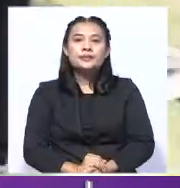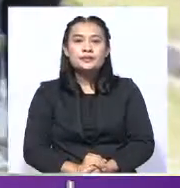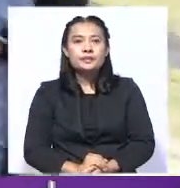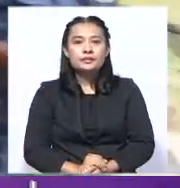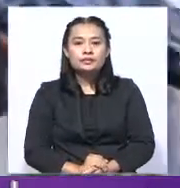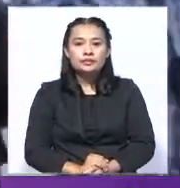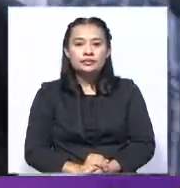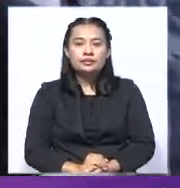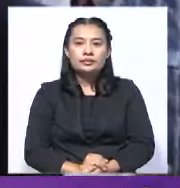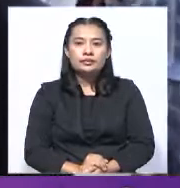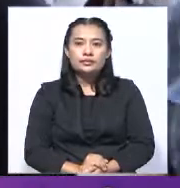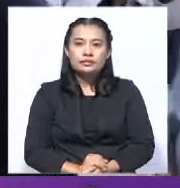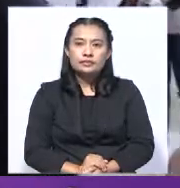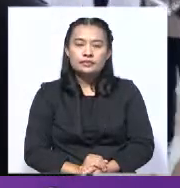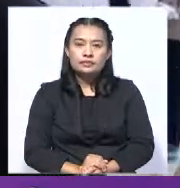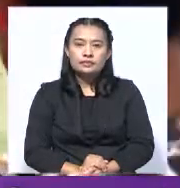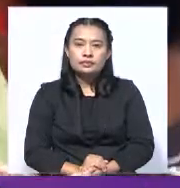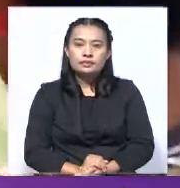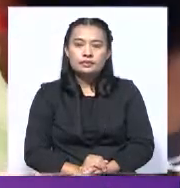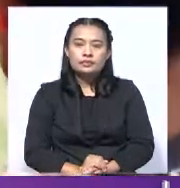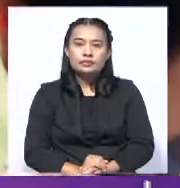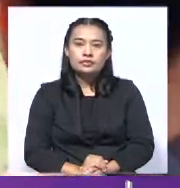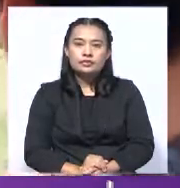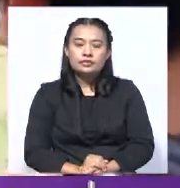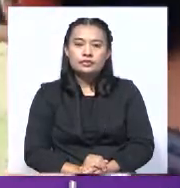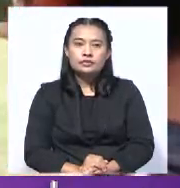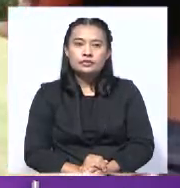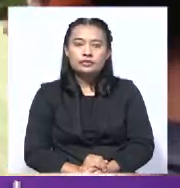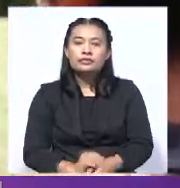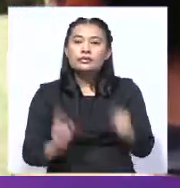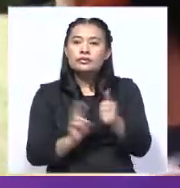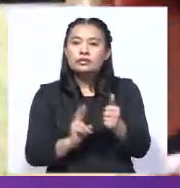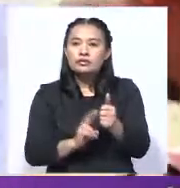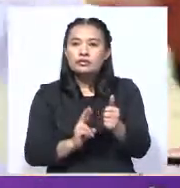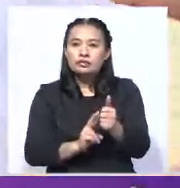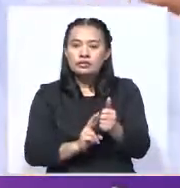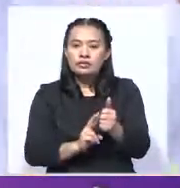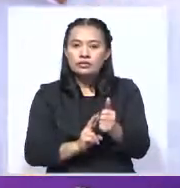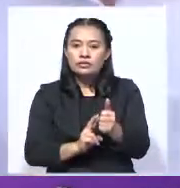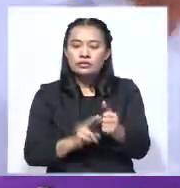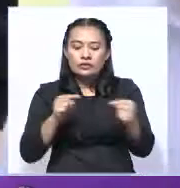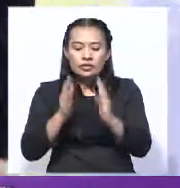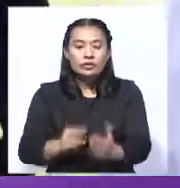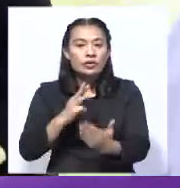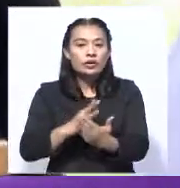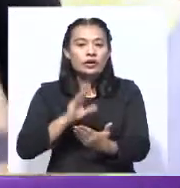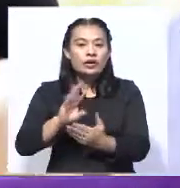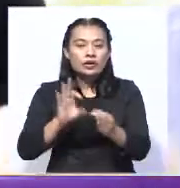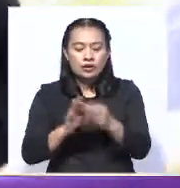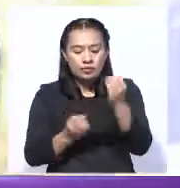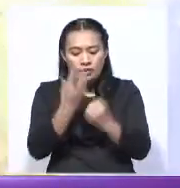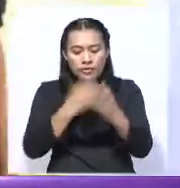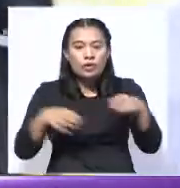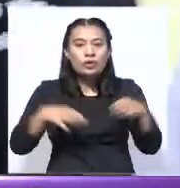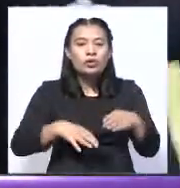นายปิ่นศักดิ์สุรัสวดีรองอธิบดีกรมอุทยานแห่งชาติสัตว์ป่าและพันธุ์พืชพร้อมนักวิชาการประมงและทีมสัตวแพทย์เ